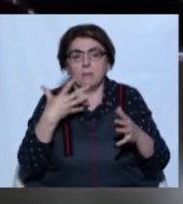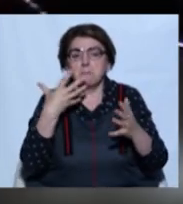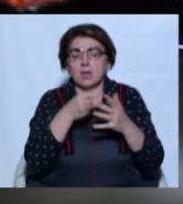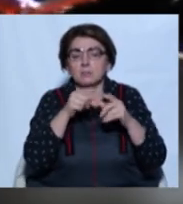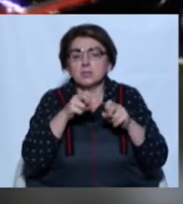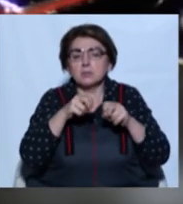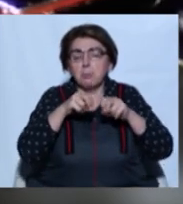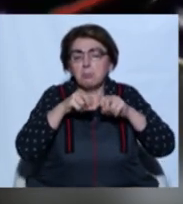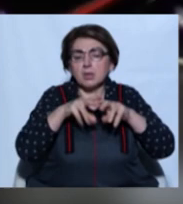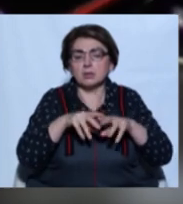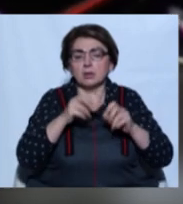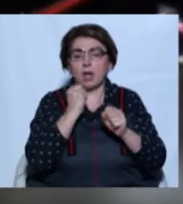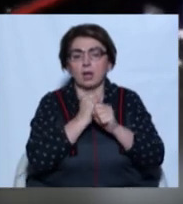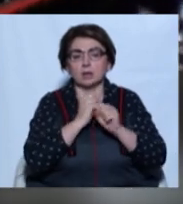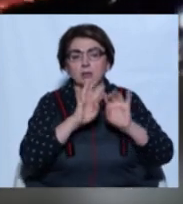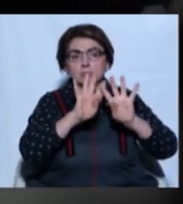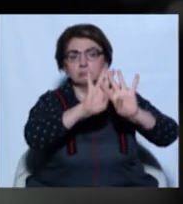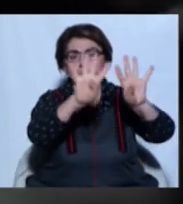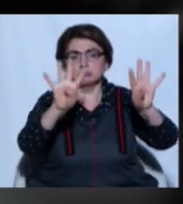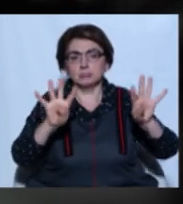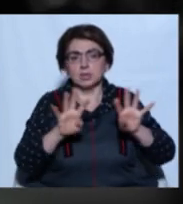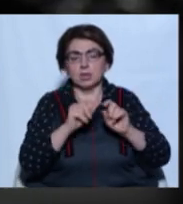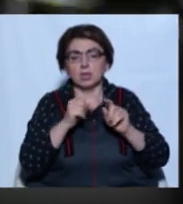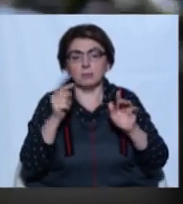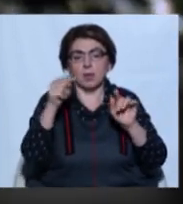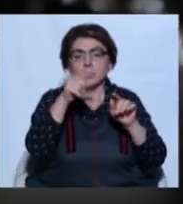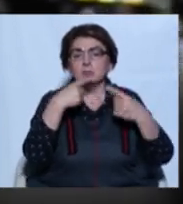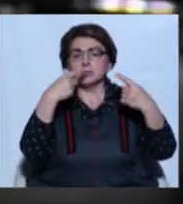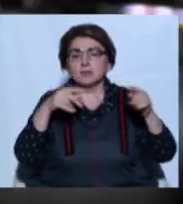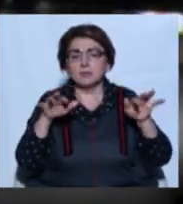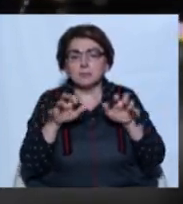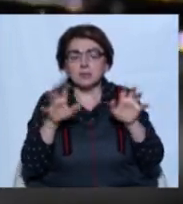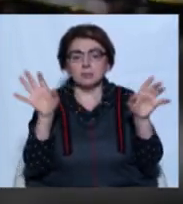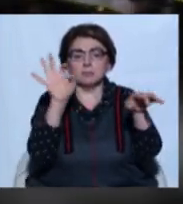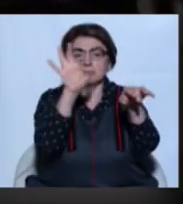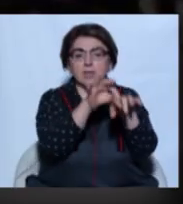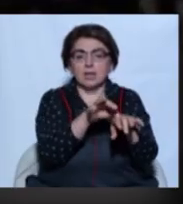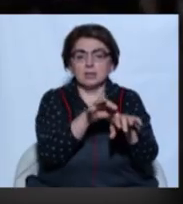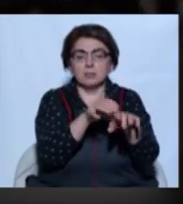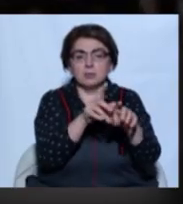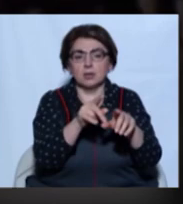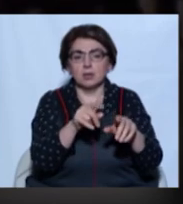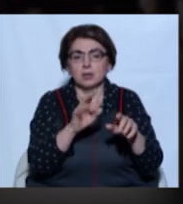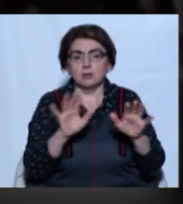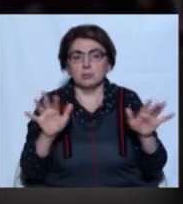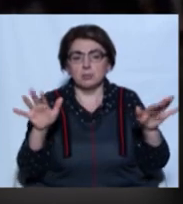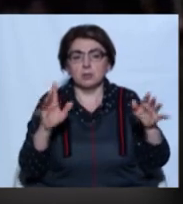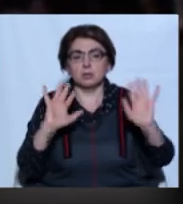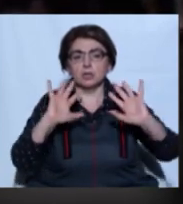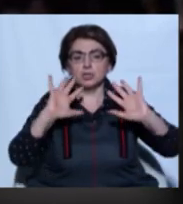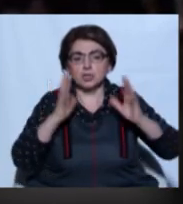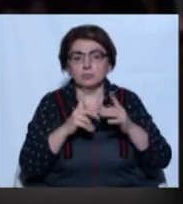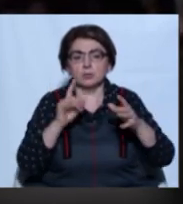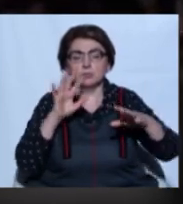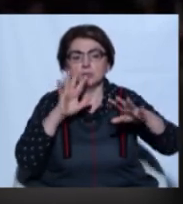სანადირო ხაფანგი ფაქტიურად. Აი ამ ხაფანგში ებმება სხვა მწერი, რაიმე მწერი, რომელიც მიფრინავდა და უბრალოდ